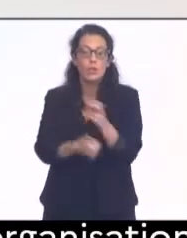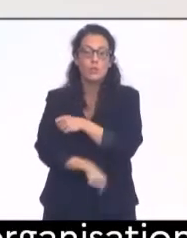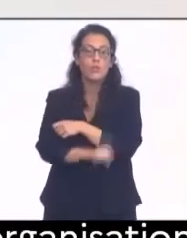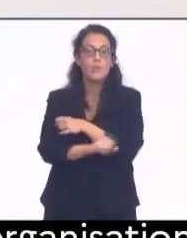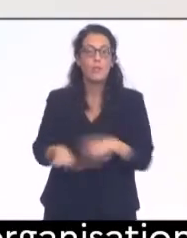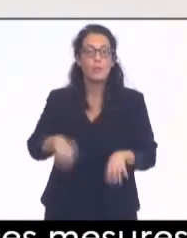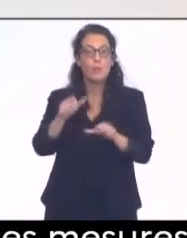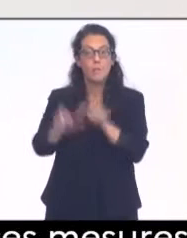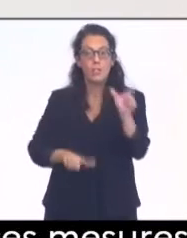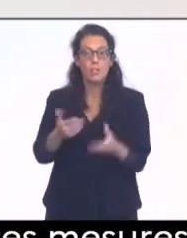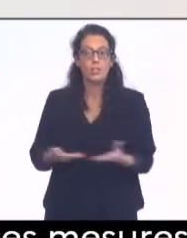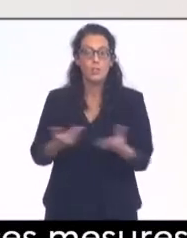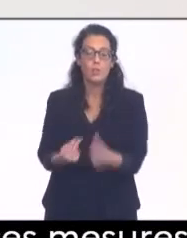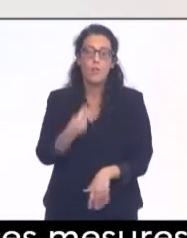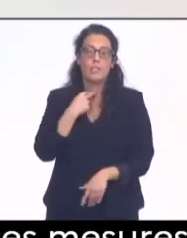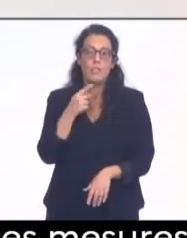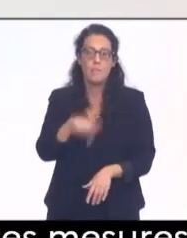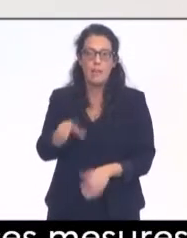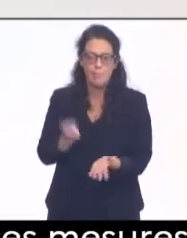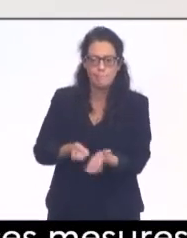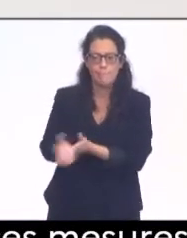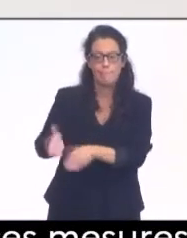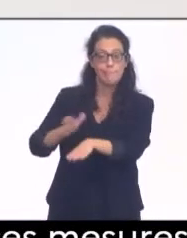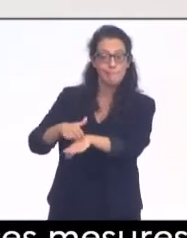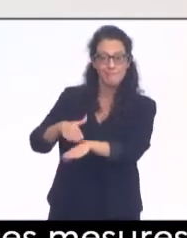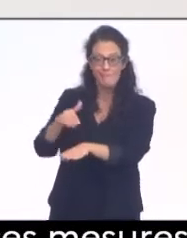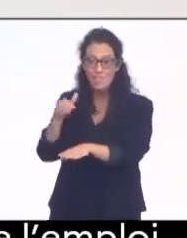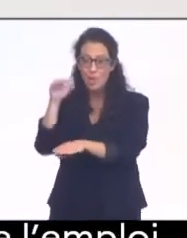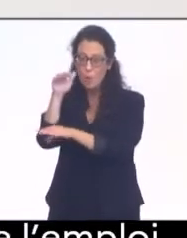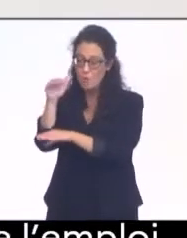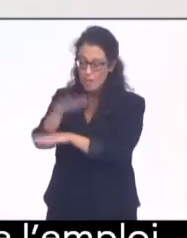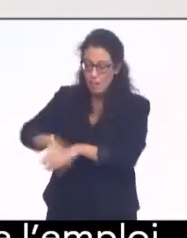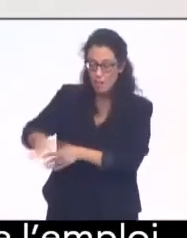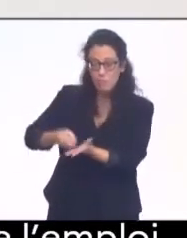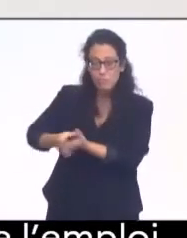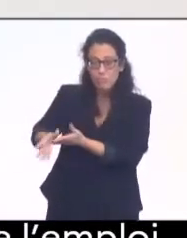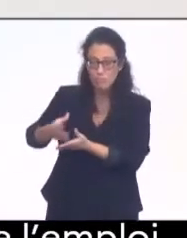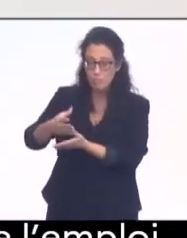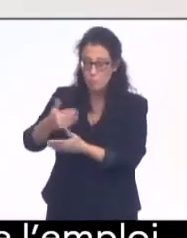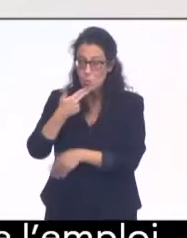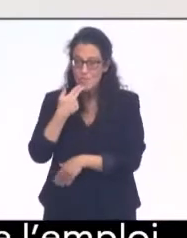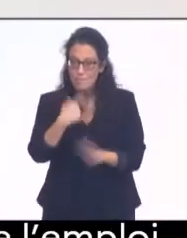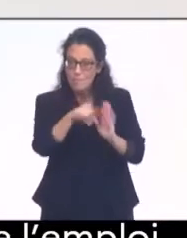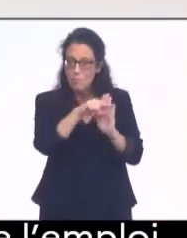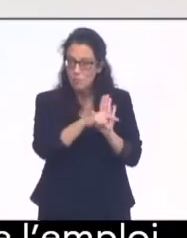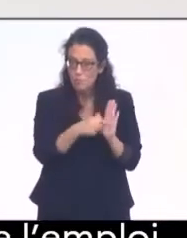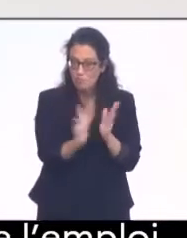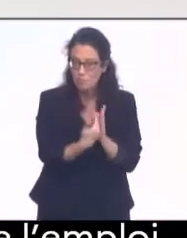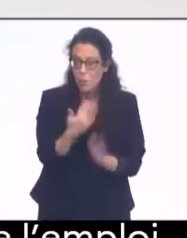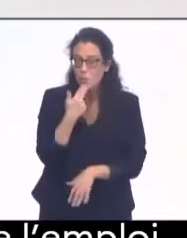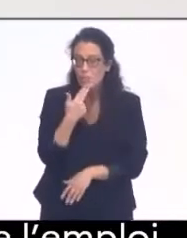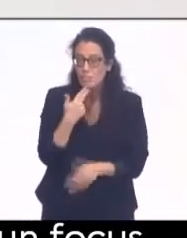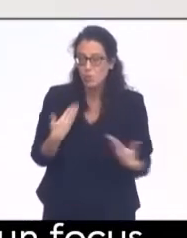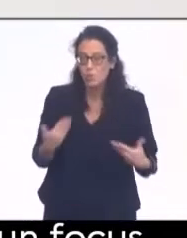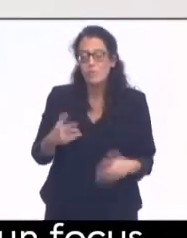les employeurs, et elle sera un focus sur les employeurs pour leur permettre justement d'activer ces mesures aujourd'hui qui ne sont en effet peut-être